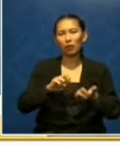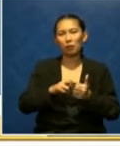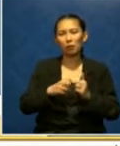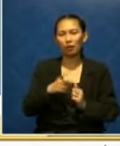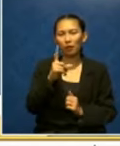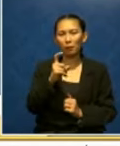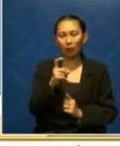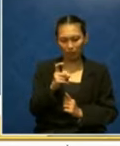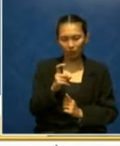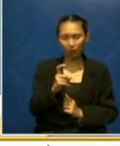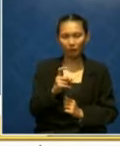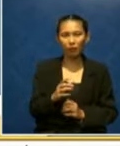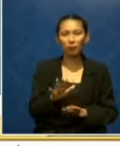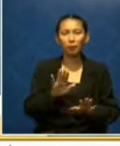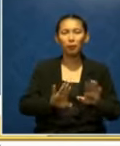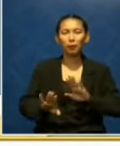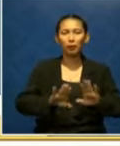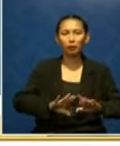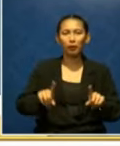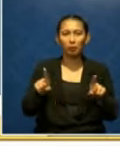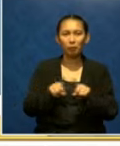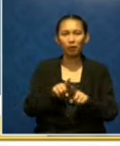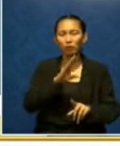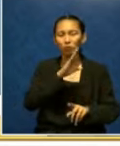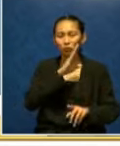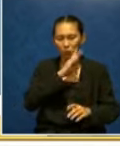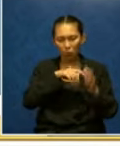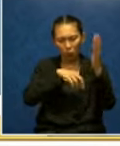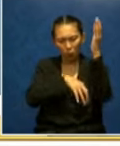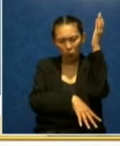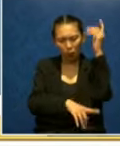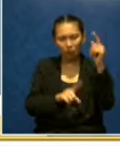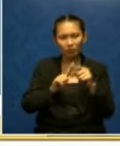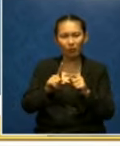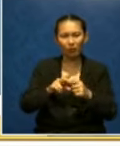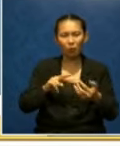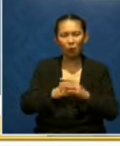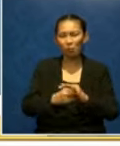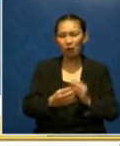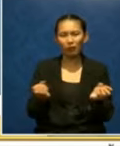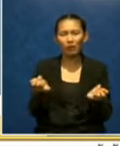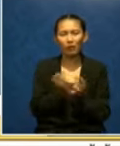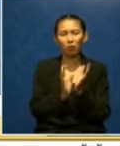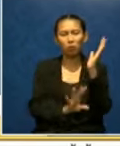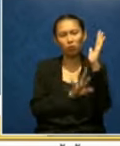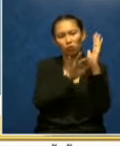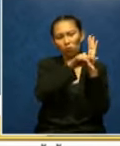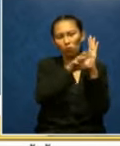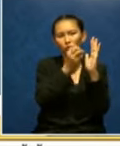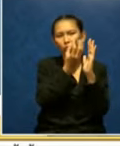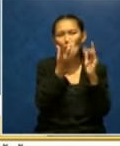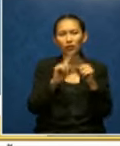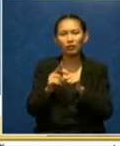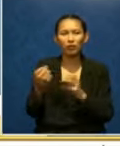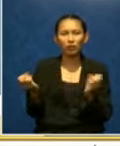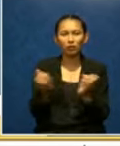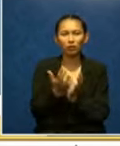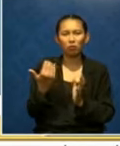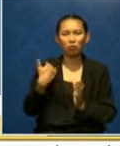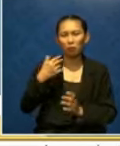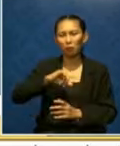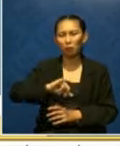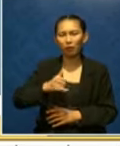เกษตรได้เปรียบเสมือนว่าหากรากเน่าแล้วลำต้นดอกผลจะสมบูรณ์ได้อย่างไรทุกวันคืนที่ผ่านไปคนจำนวน